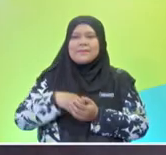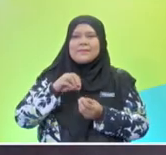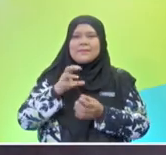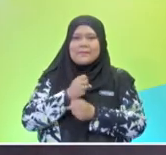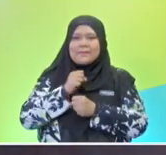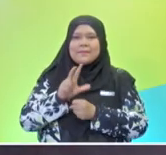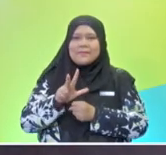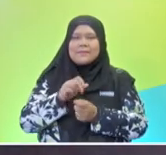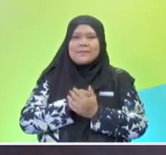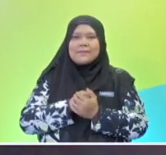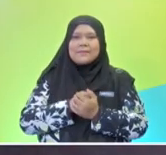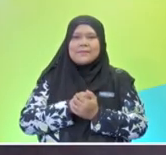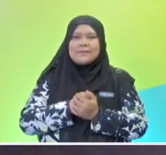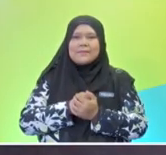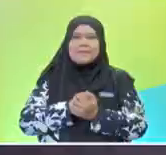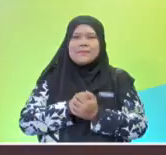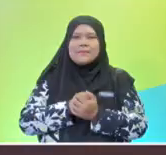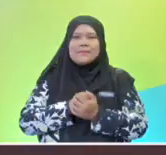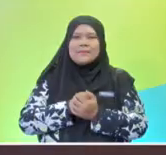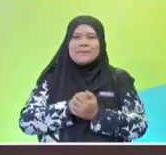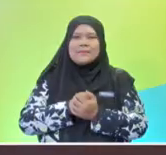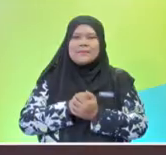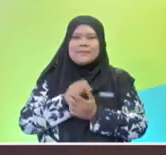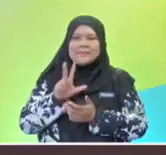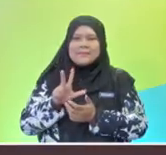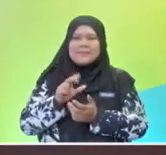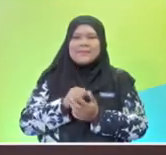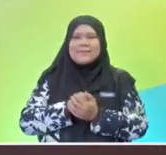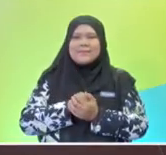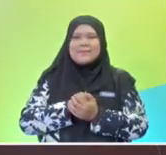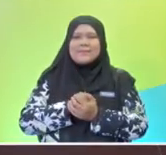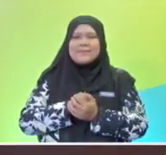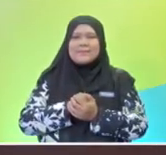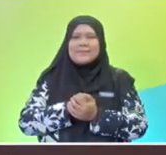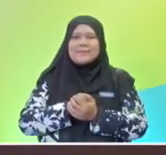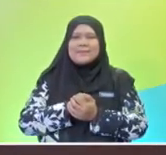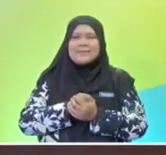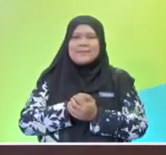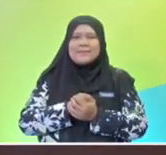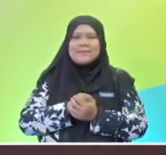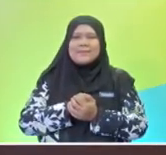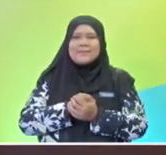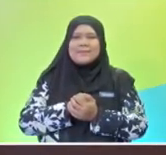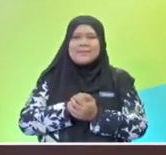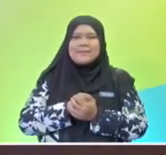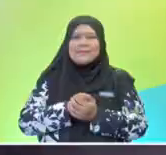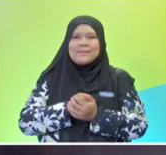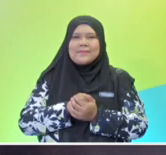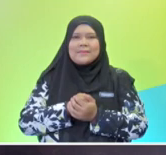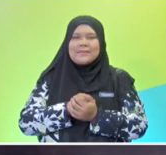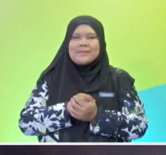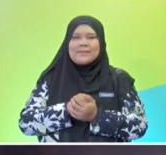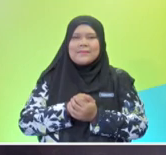lagi, cikgu. 3 lagi. Tak dapat juga. Tak apalah, cikgu. Kita kena soalan 11,